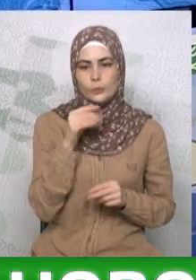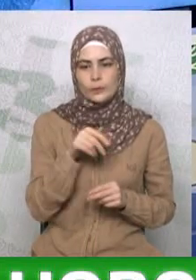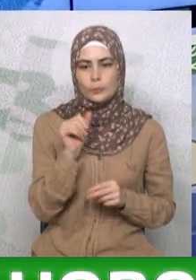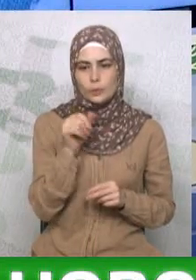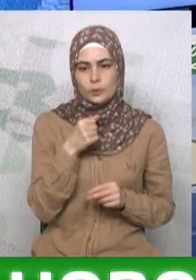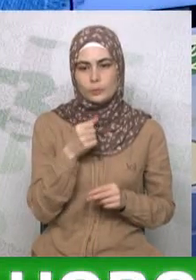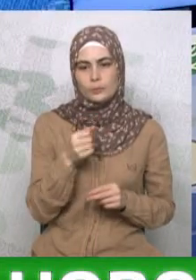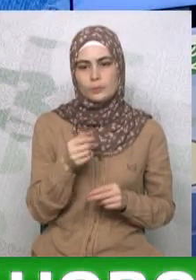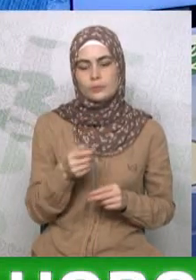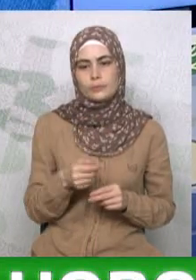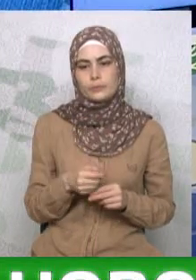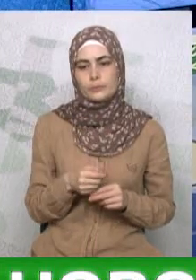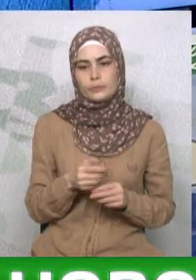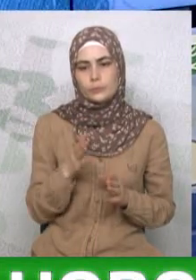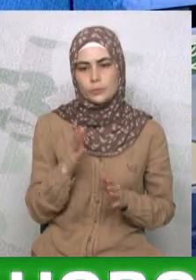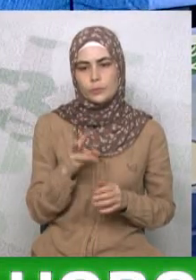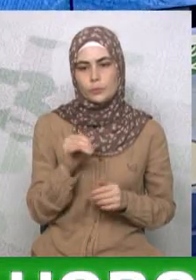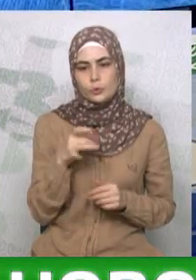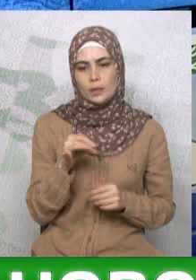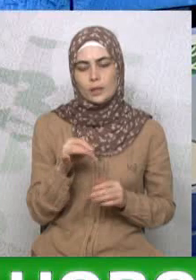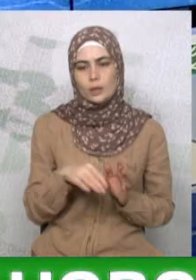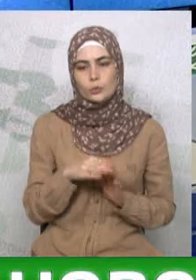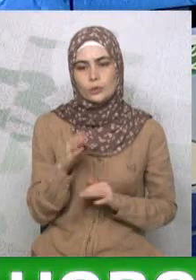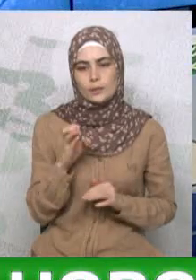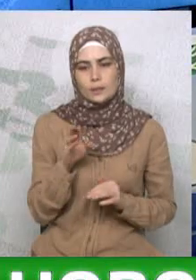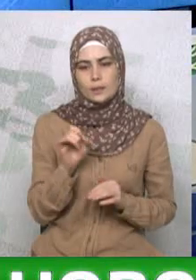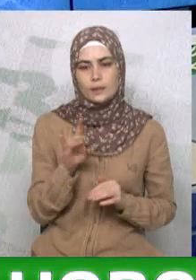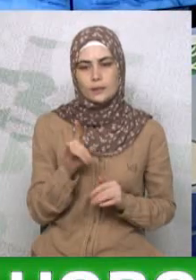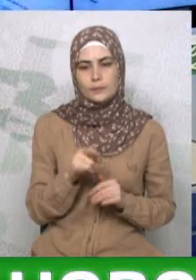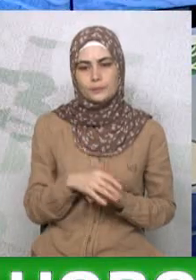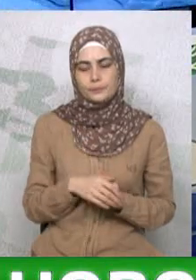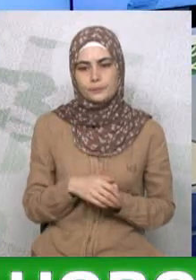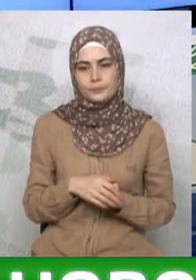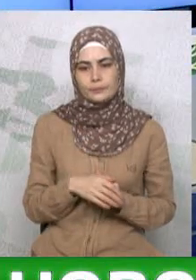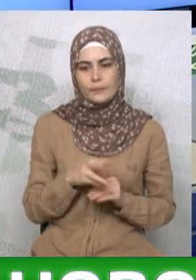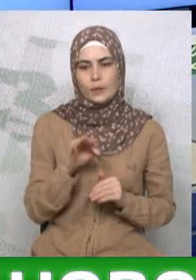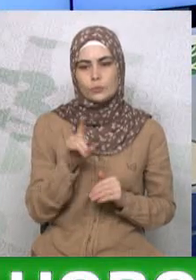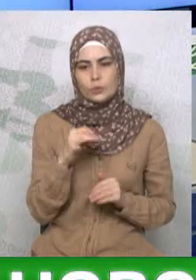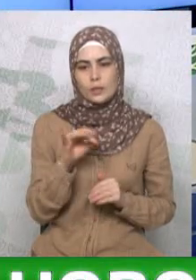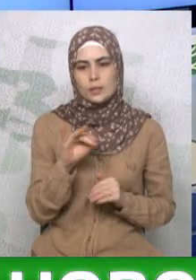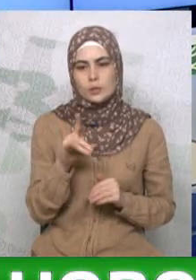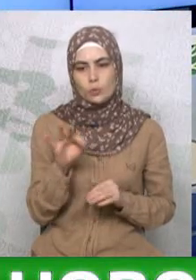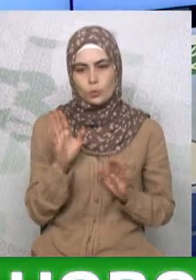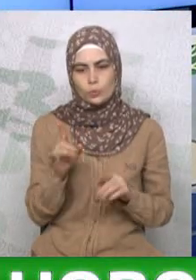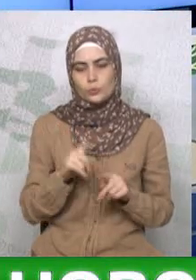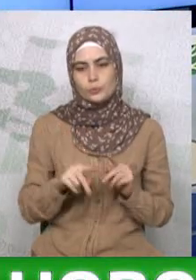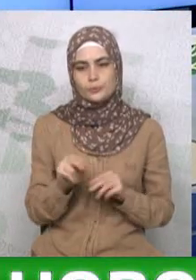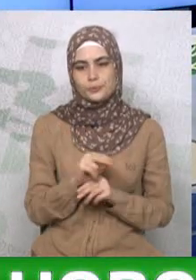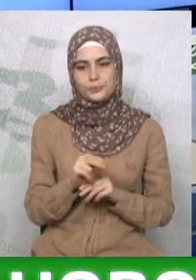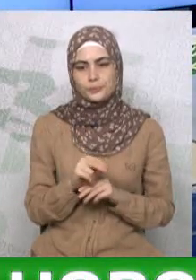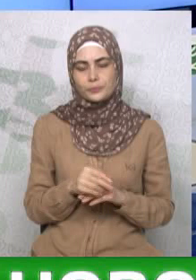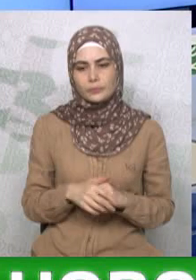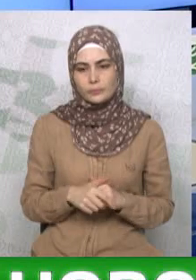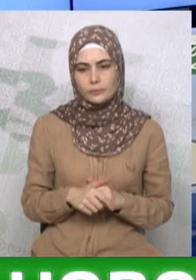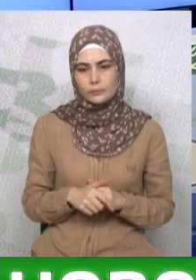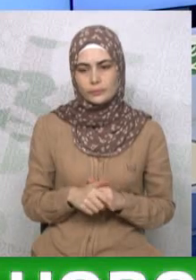мы примем у себя лучшие музеи страны. Музей ИЗО тоже преобразится в скором времени? Да, музей изобразительных